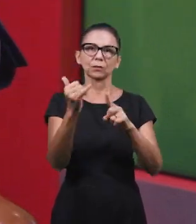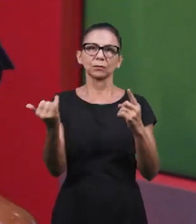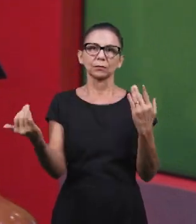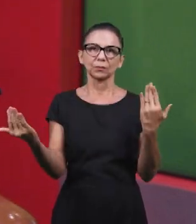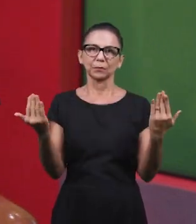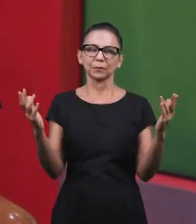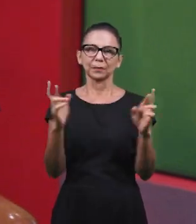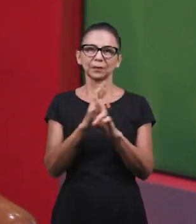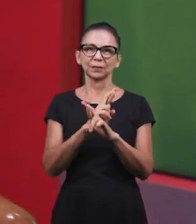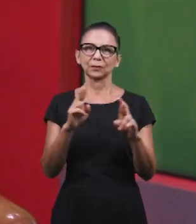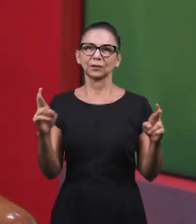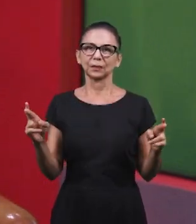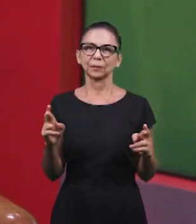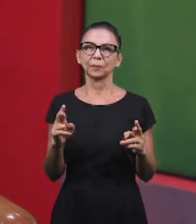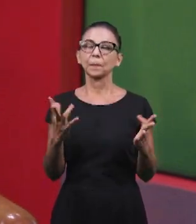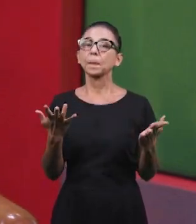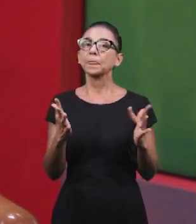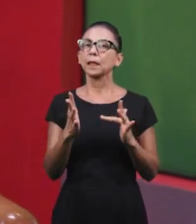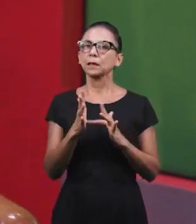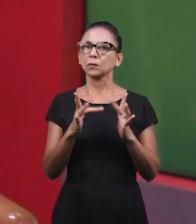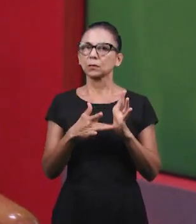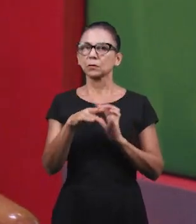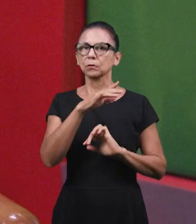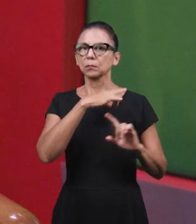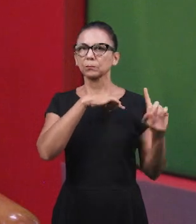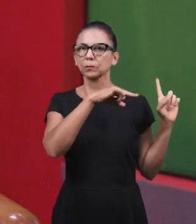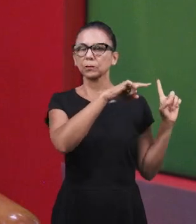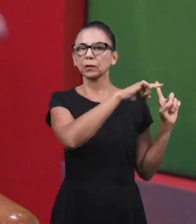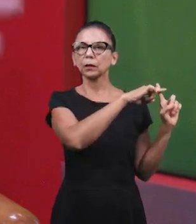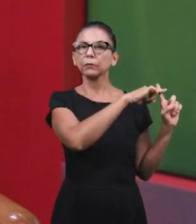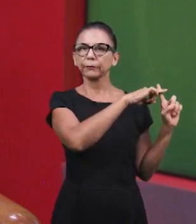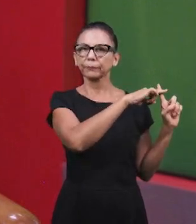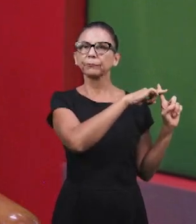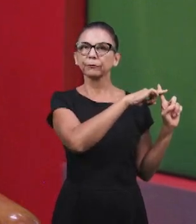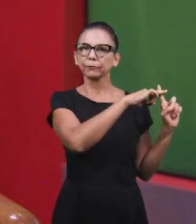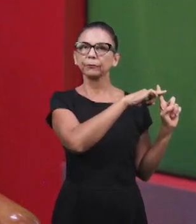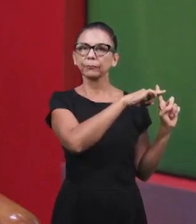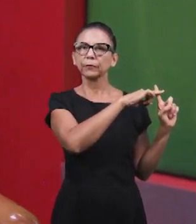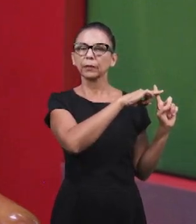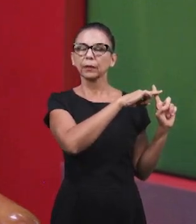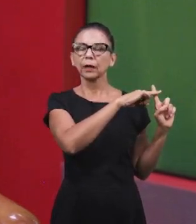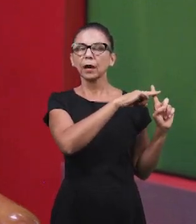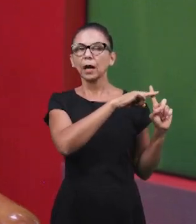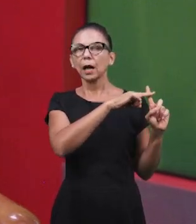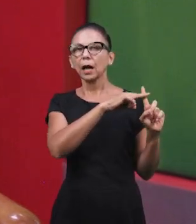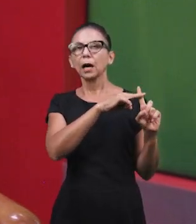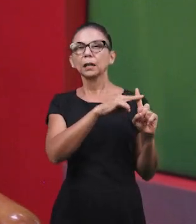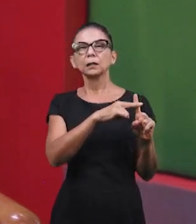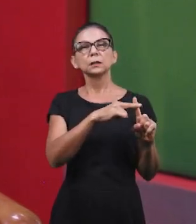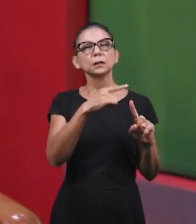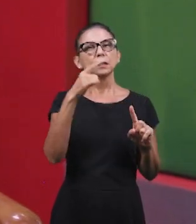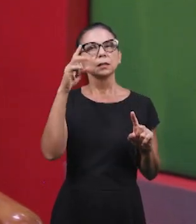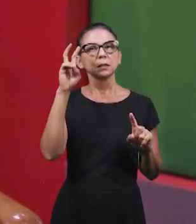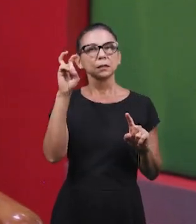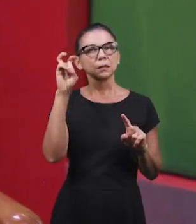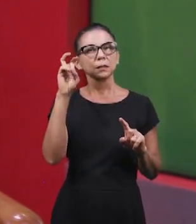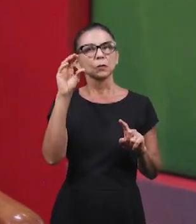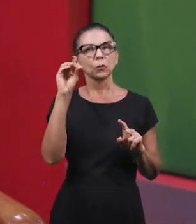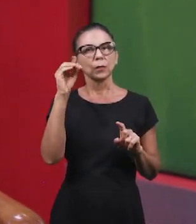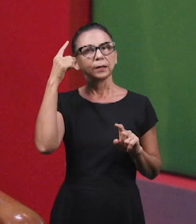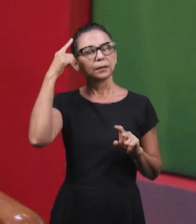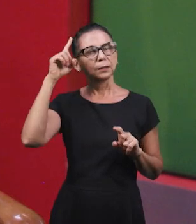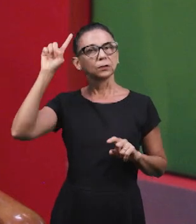quoi? Son Saint-Esprit. Qui a versé? Il n'existe pas un autre sang, un autre Saint-Esprit, ni un